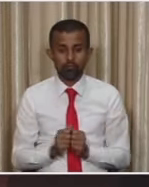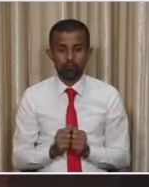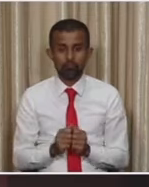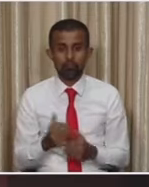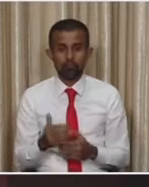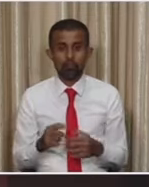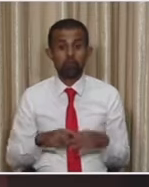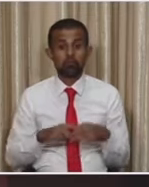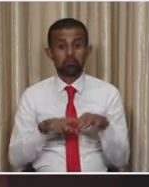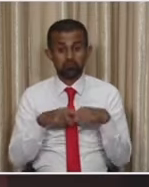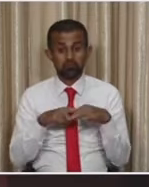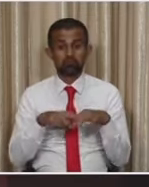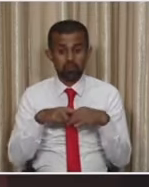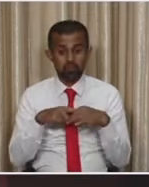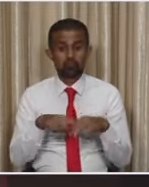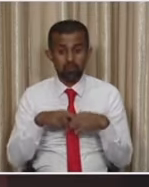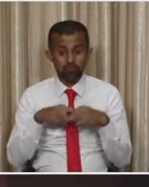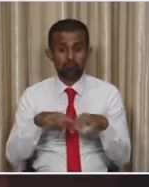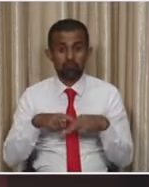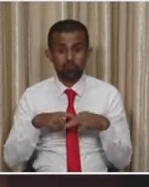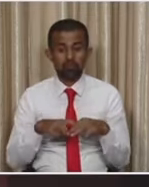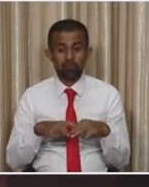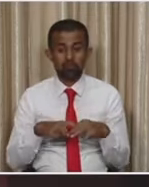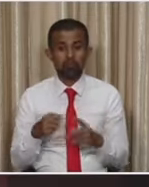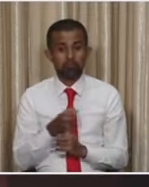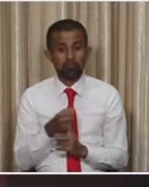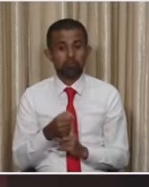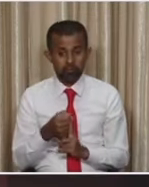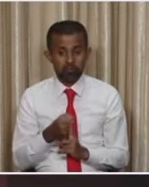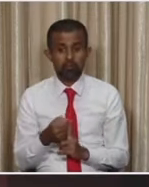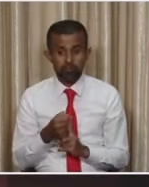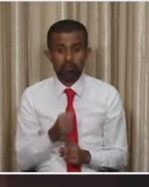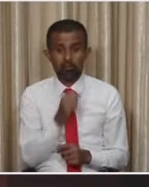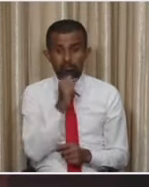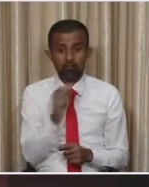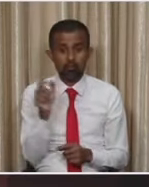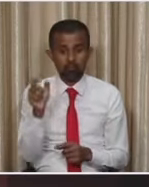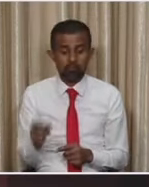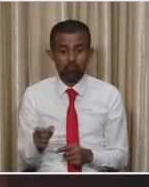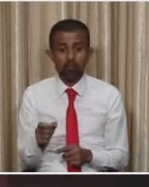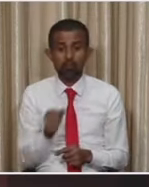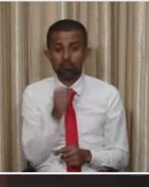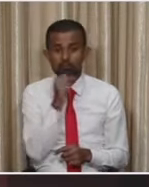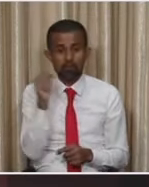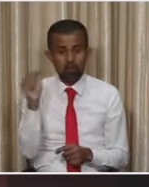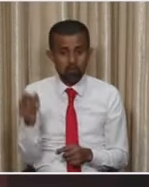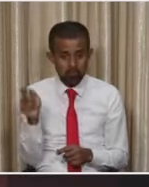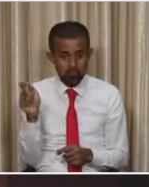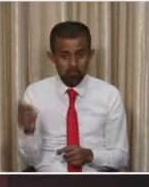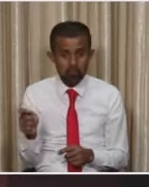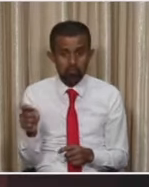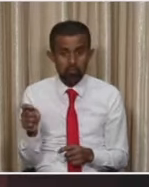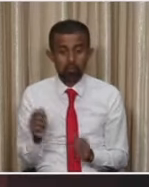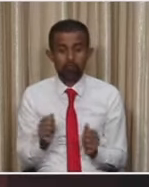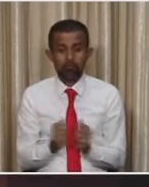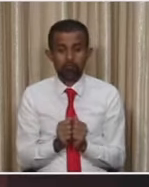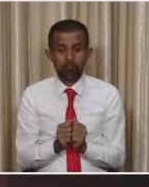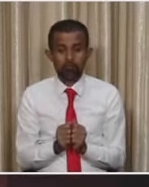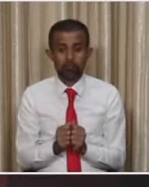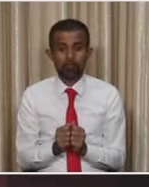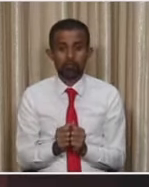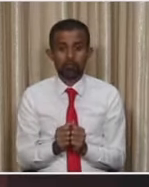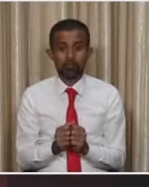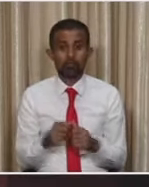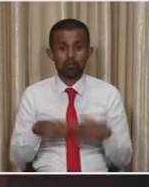මේ ප්‍රශ්න කරලා කරන බලපෑම මතයි. මේ විශ්‍රාමිකන්ට, වැඩිහිටියන්ට මොනව හරි කරන්නට අඩුම ගන්න